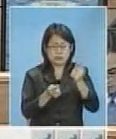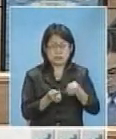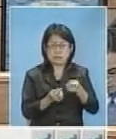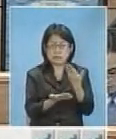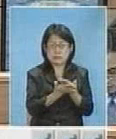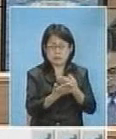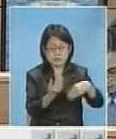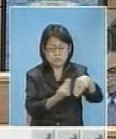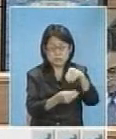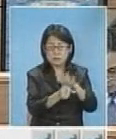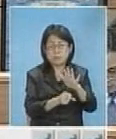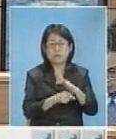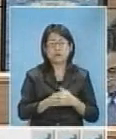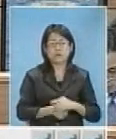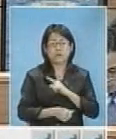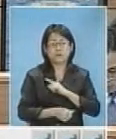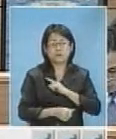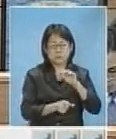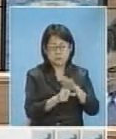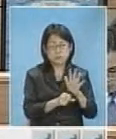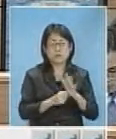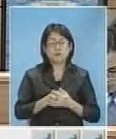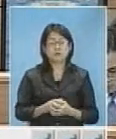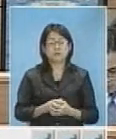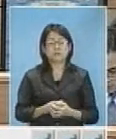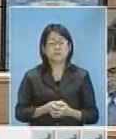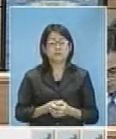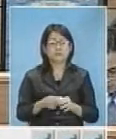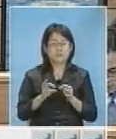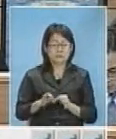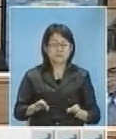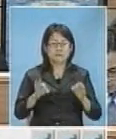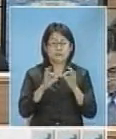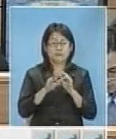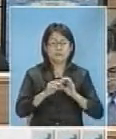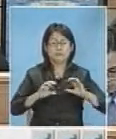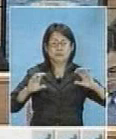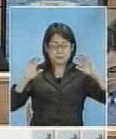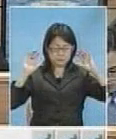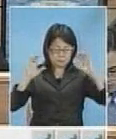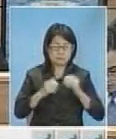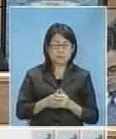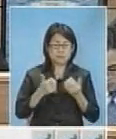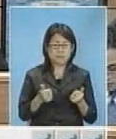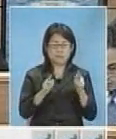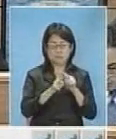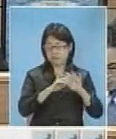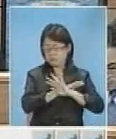มหาศาลก้อนนี้และที่สำคัญครับท่านประธานรัฐบาลนี้กำลังผลักภา